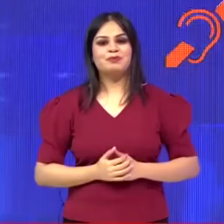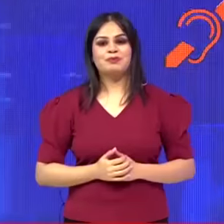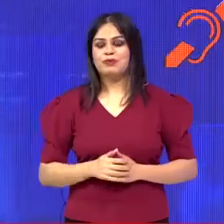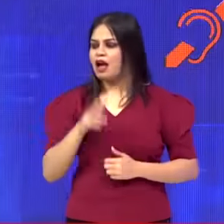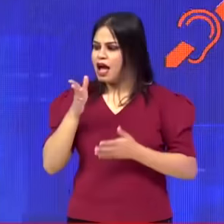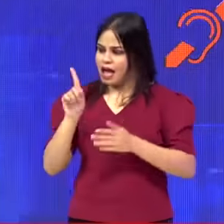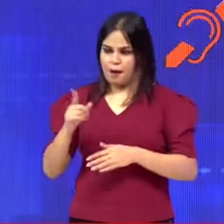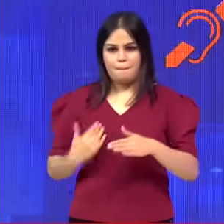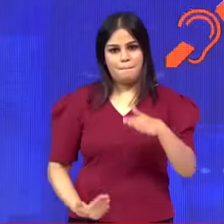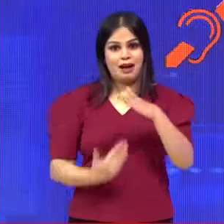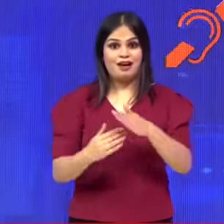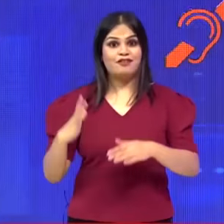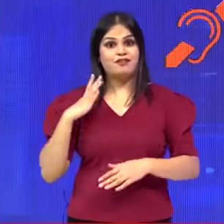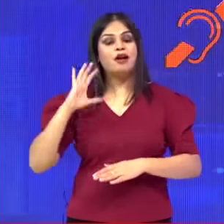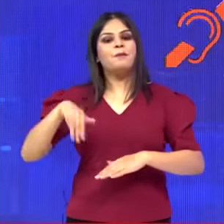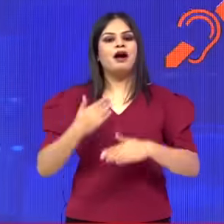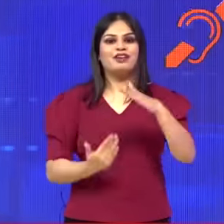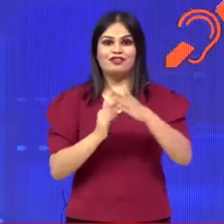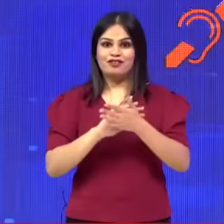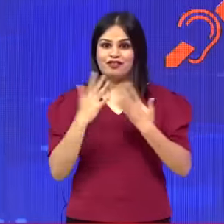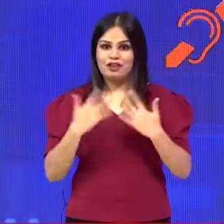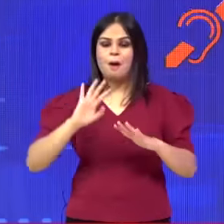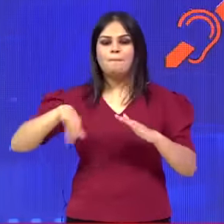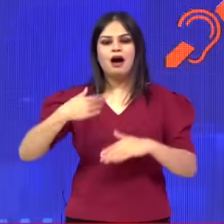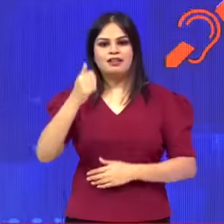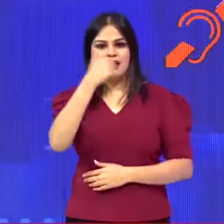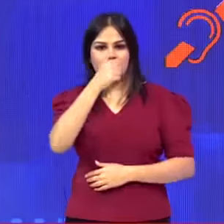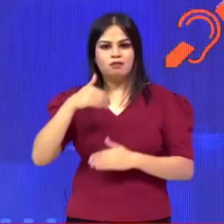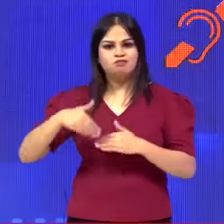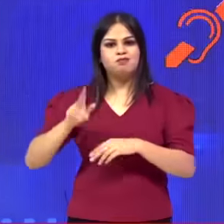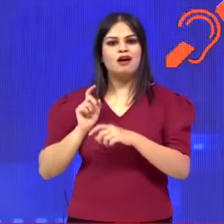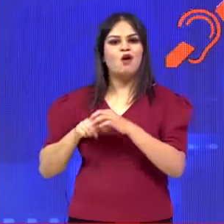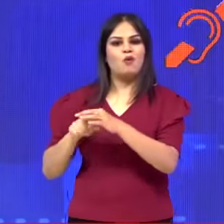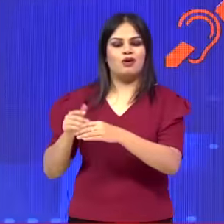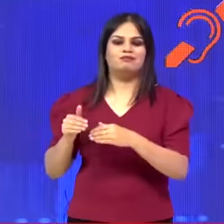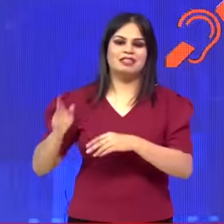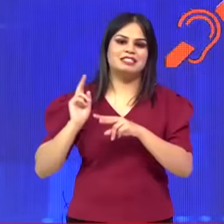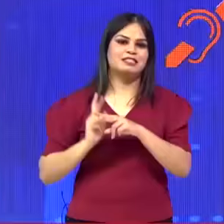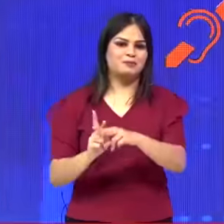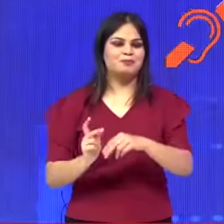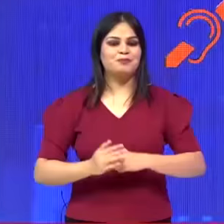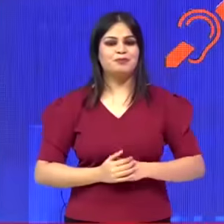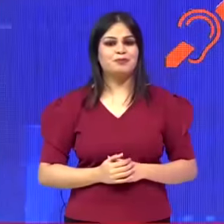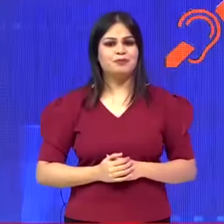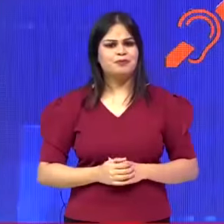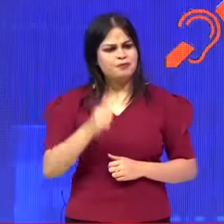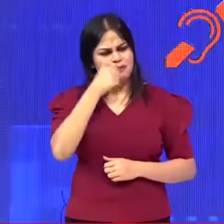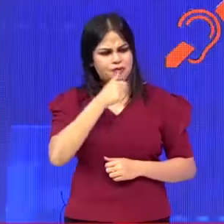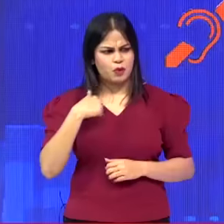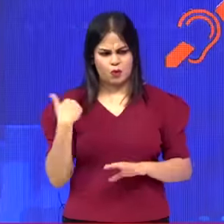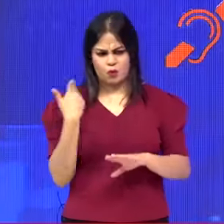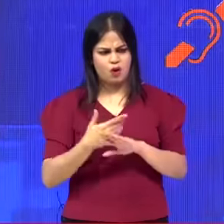एक और ब्रेक के रुकते हैं. ब्रेक के बाद आपकी अदालत में सलमान खान पर इल्जाम तो सवाल आपका एक बार. सलमान आजकल सुना है